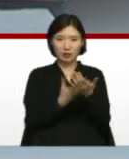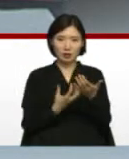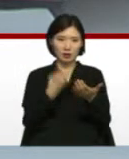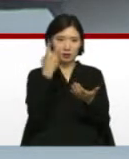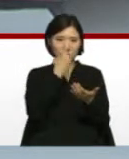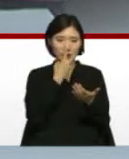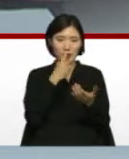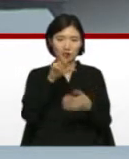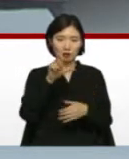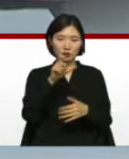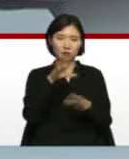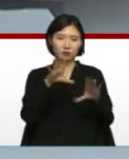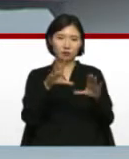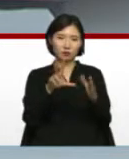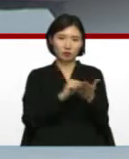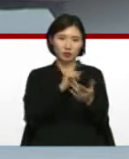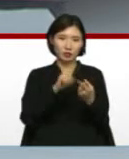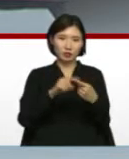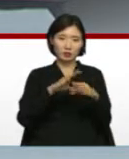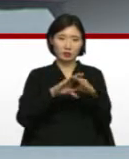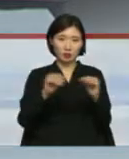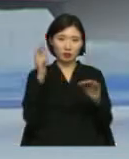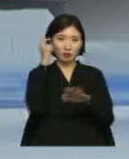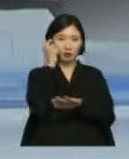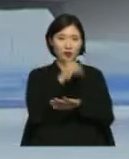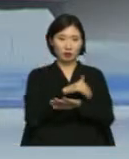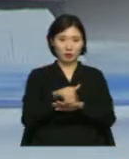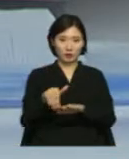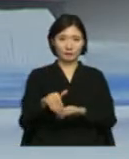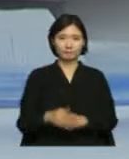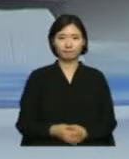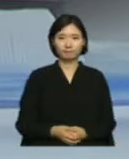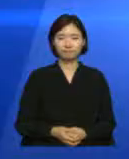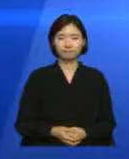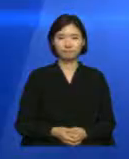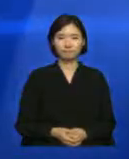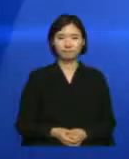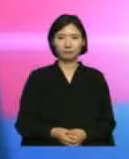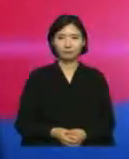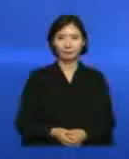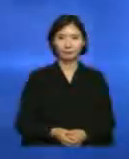등 15건의 안건이 처리될 예정입니다. 송지현 기자입니다.